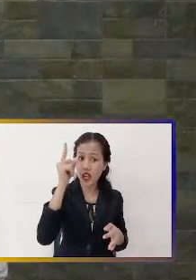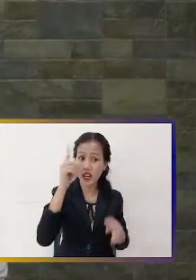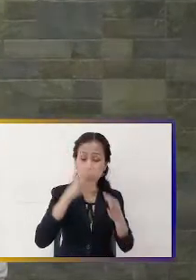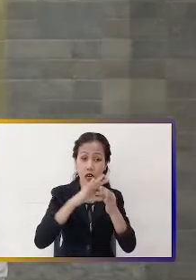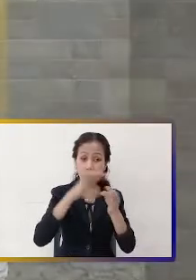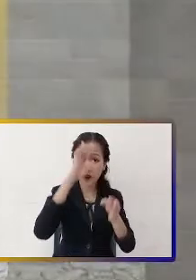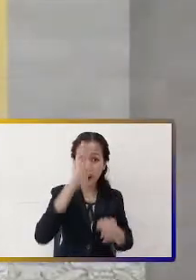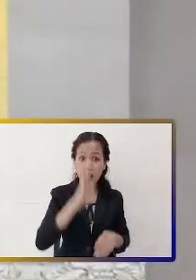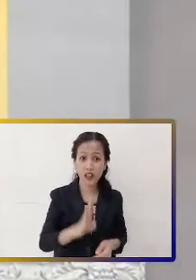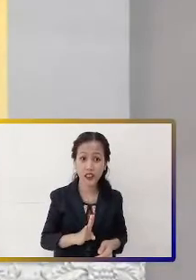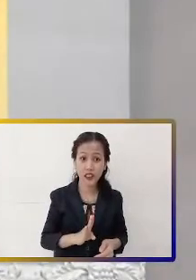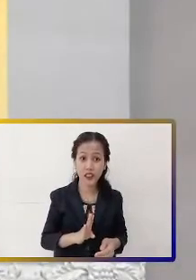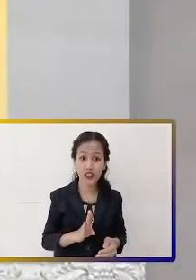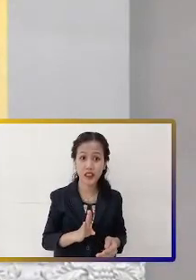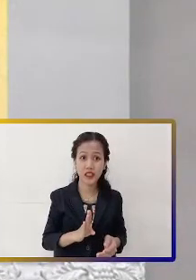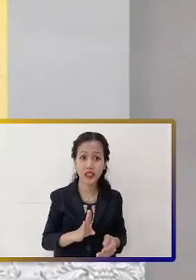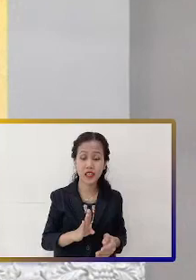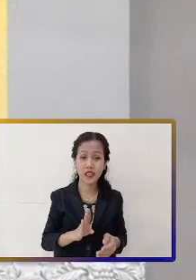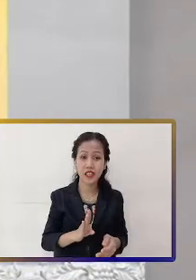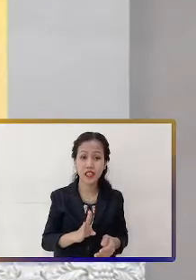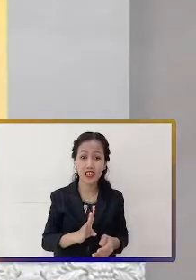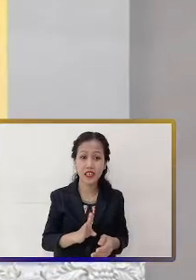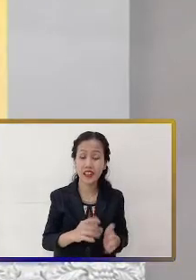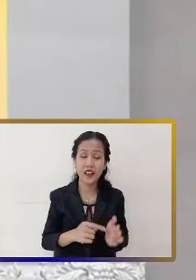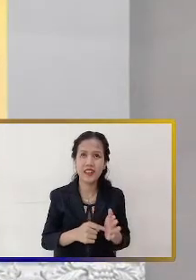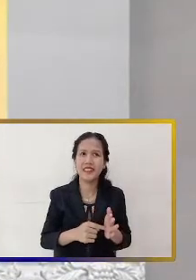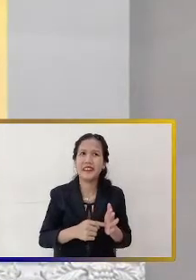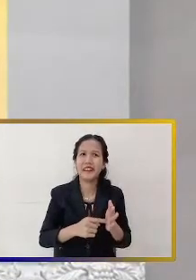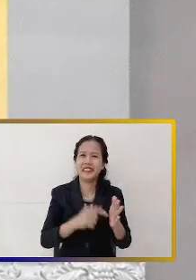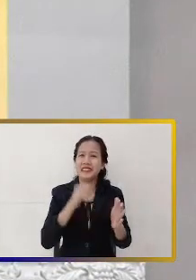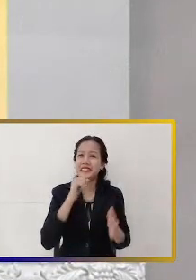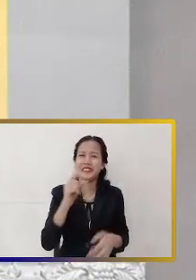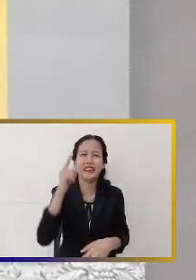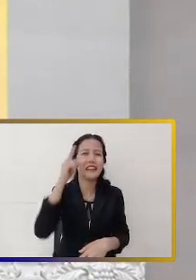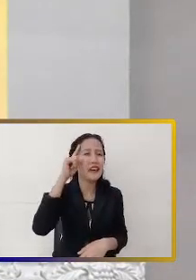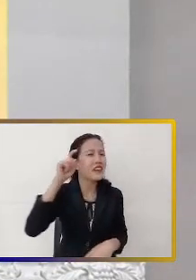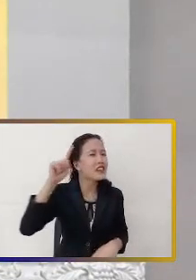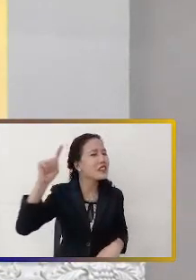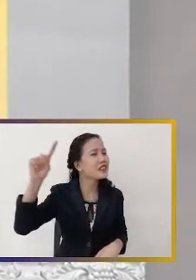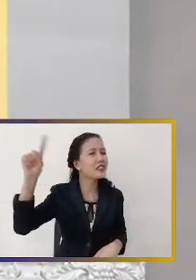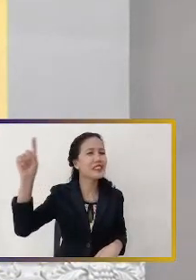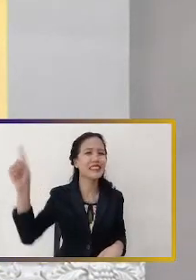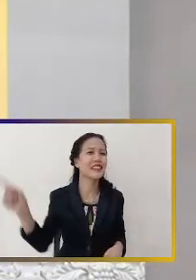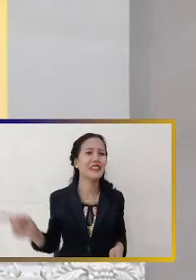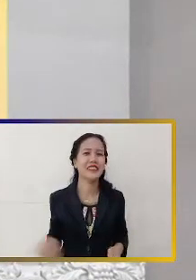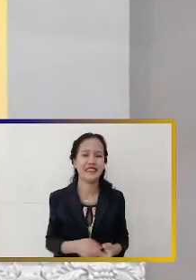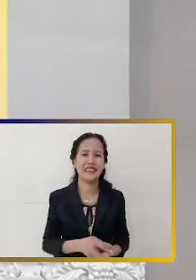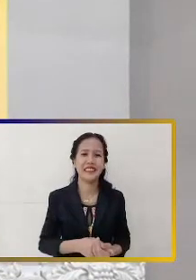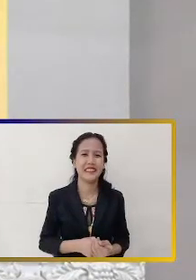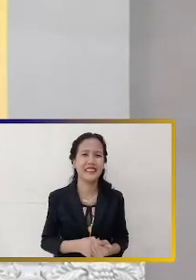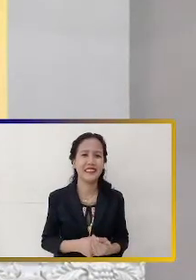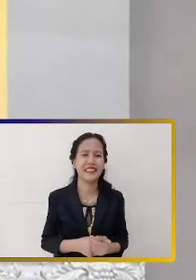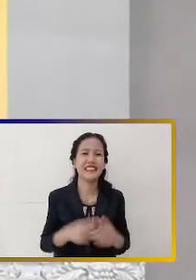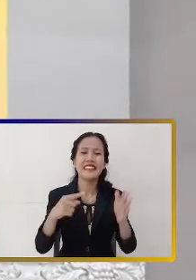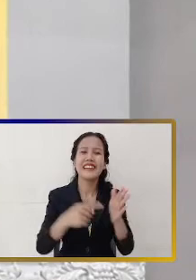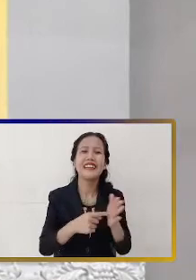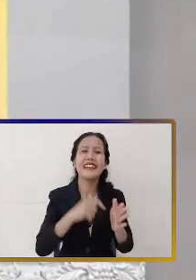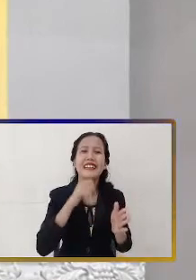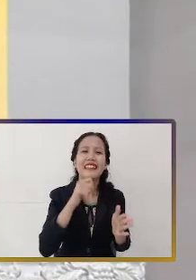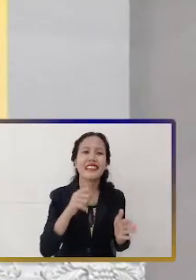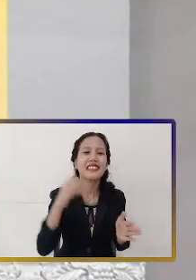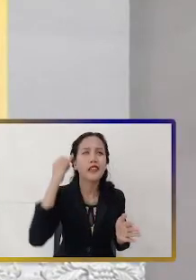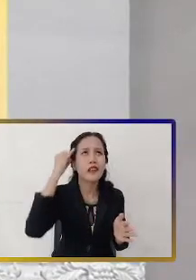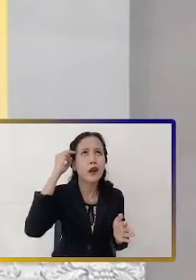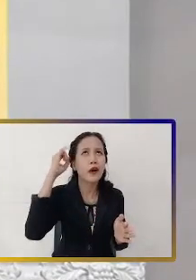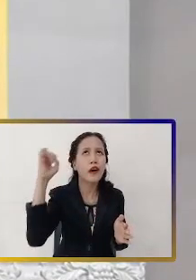inyo, hindi po ito pantasya. Hindi po ito pantasya. Hindi po ito imahinasyon,